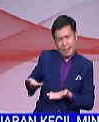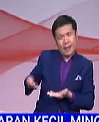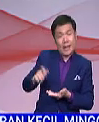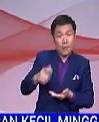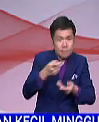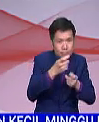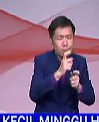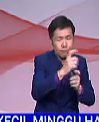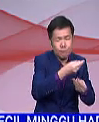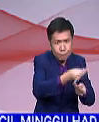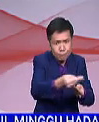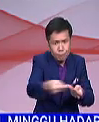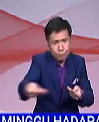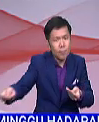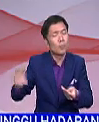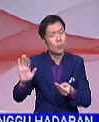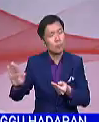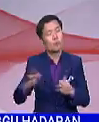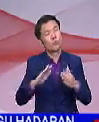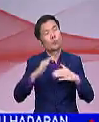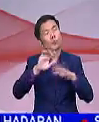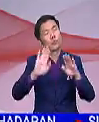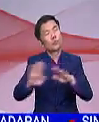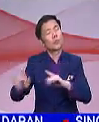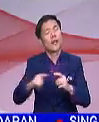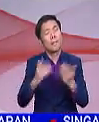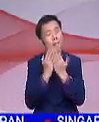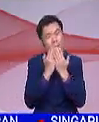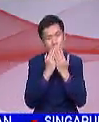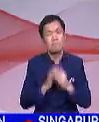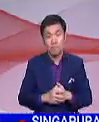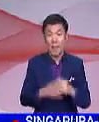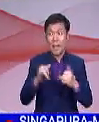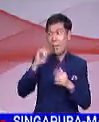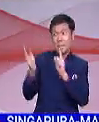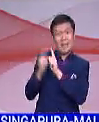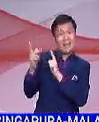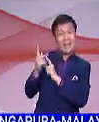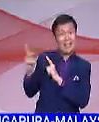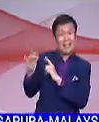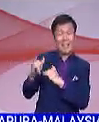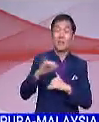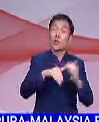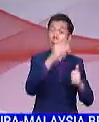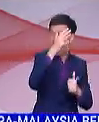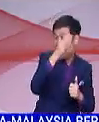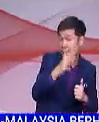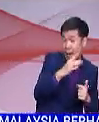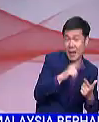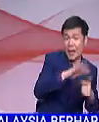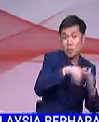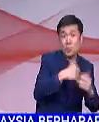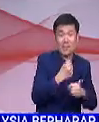proses pengagihan. Beliau ditemui RTM di Kota Kinabalu. Sementara itu, warga sekolah dan ibu bapa di Kota